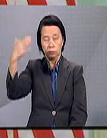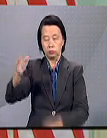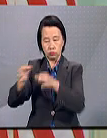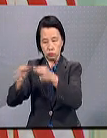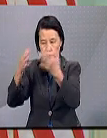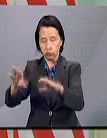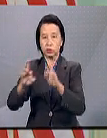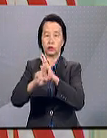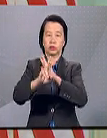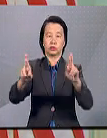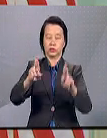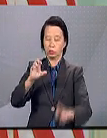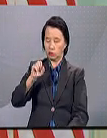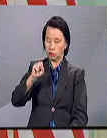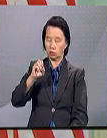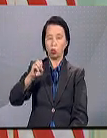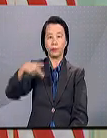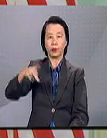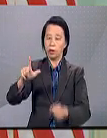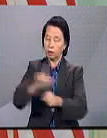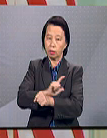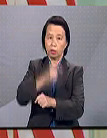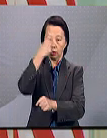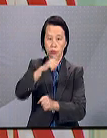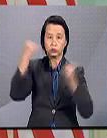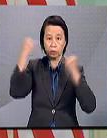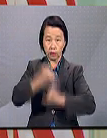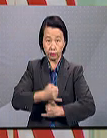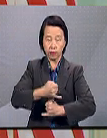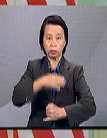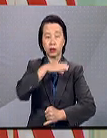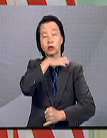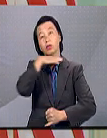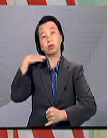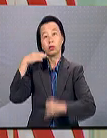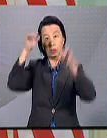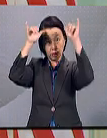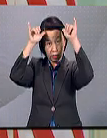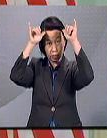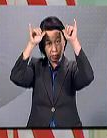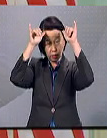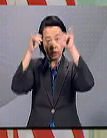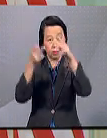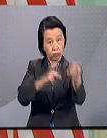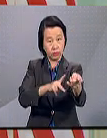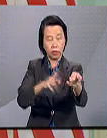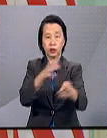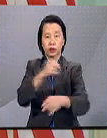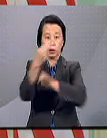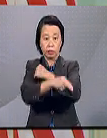menyediakan SOP yang lengkap untuk ibadat korban, dan jika negeri-negeri lain juga